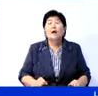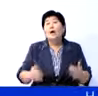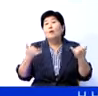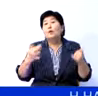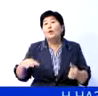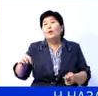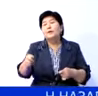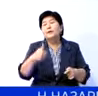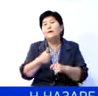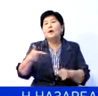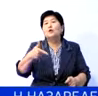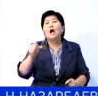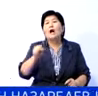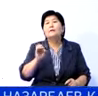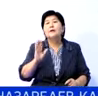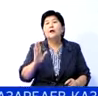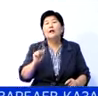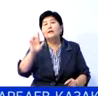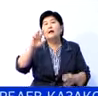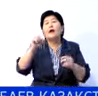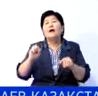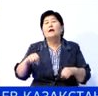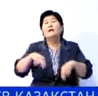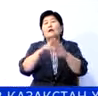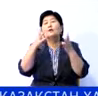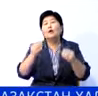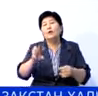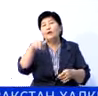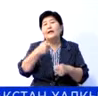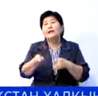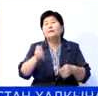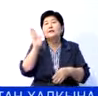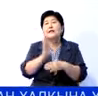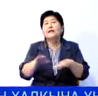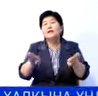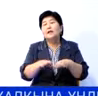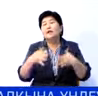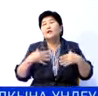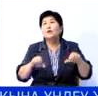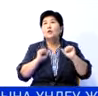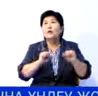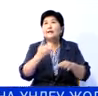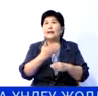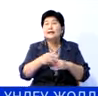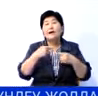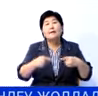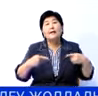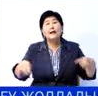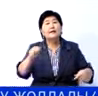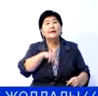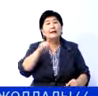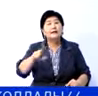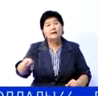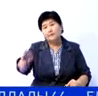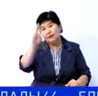Бүгін облыс әкімі Гүлшара Әбдіқалықова елорда күні қарсаңында ел президентінің жарлығына сәйкес денсаулық сақтау саласының бірқатар